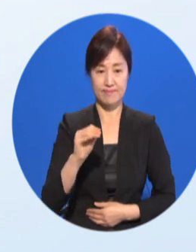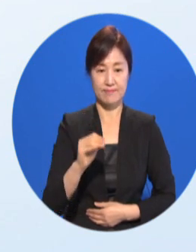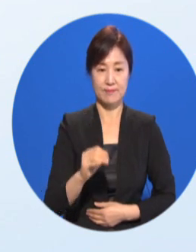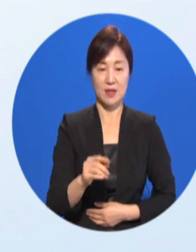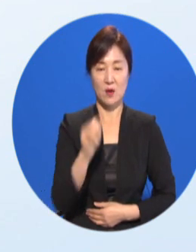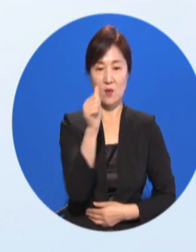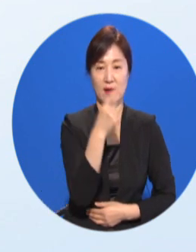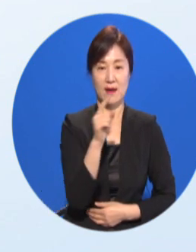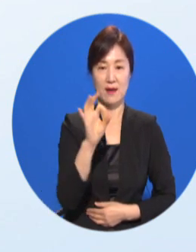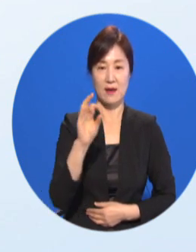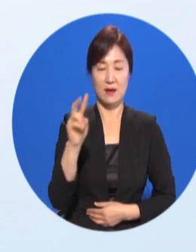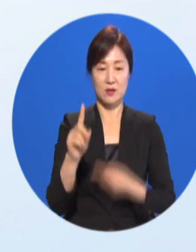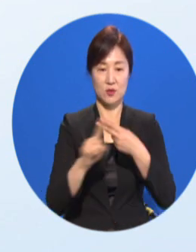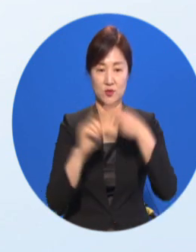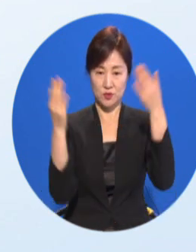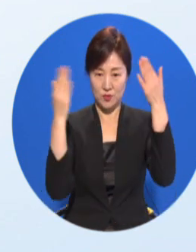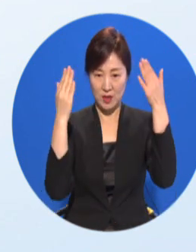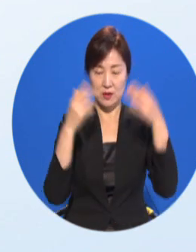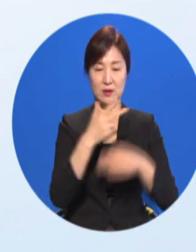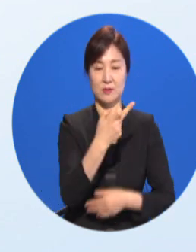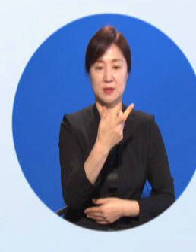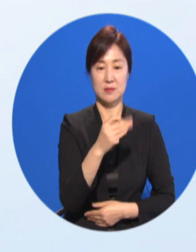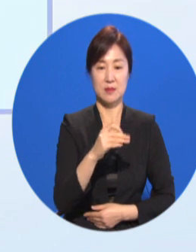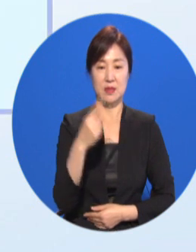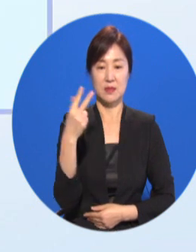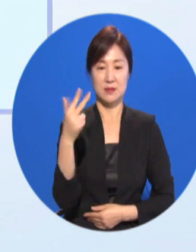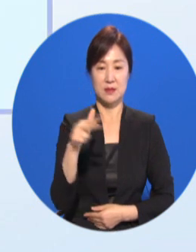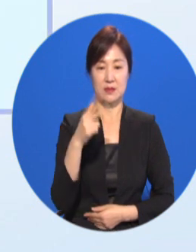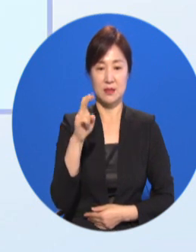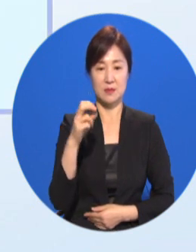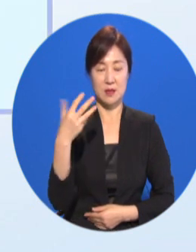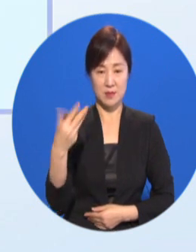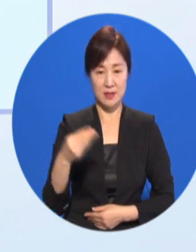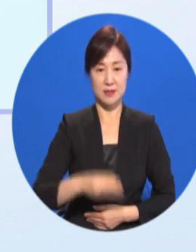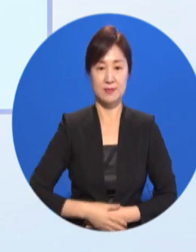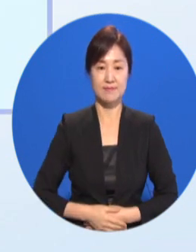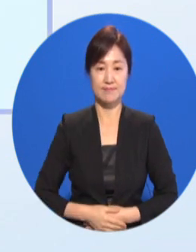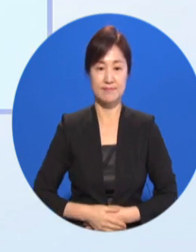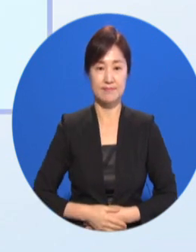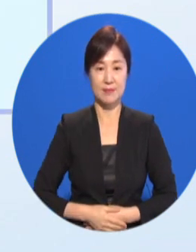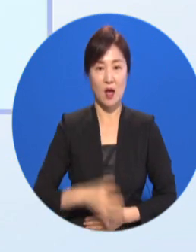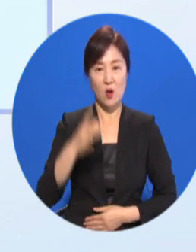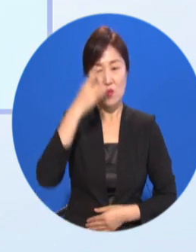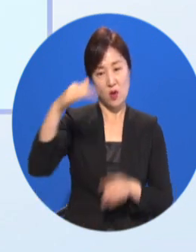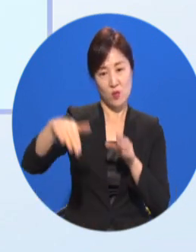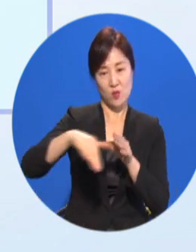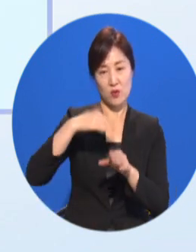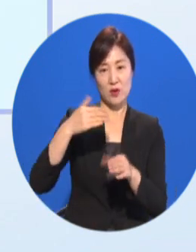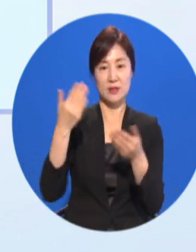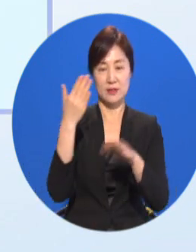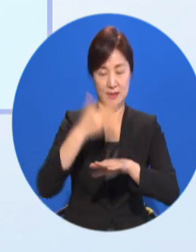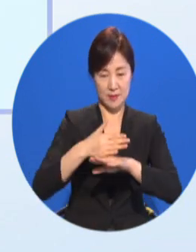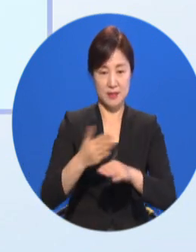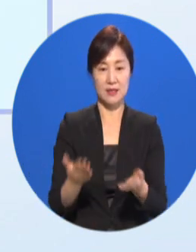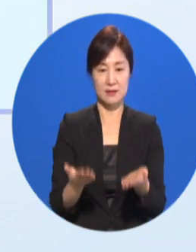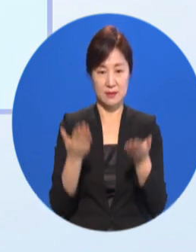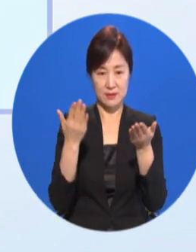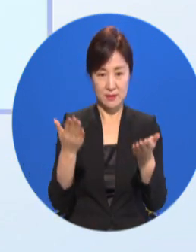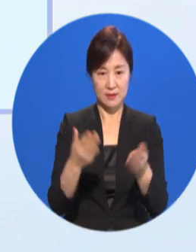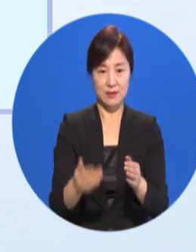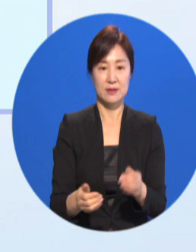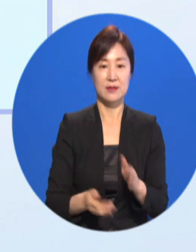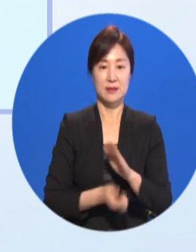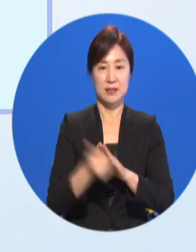학생회 일동 17 17,280 원 성금을 보내주신 분들께 감사드립니다 희망 2020 나눔